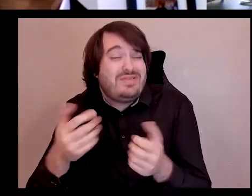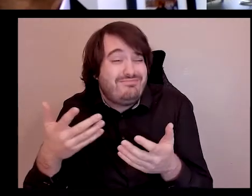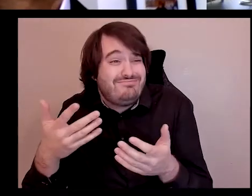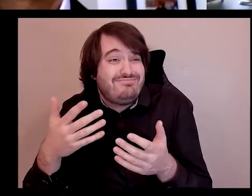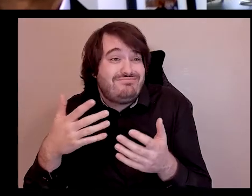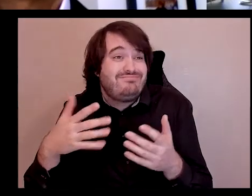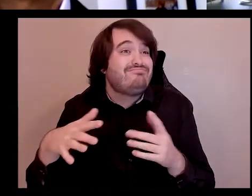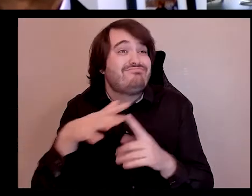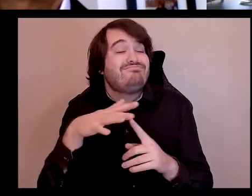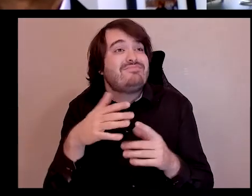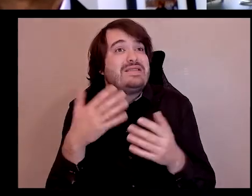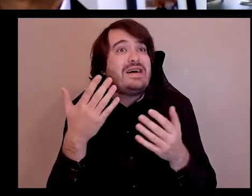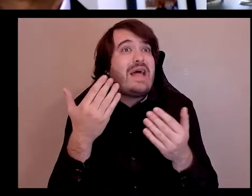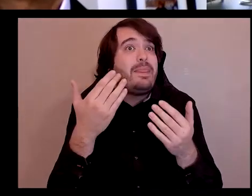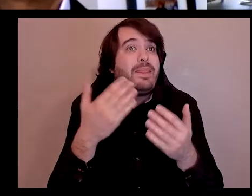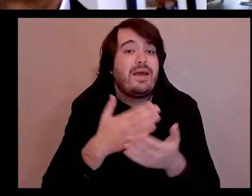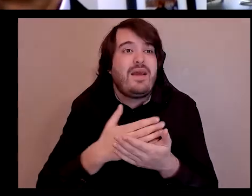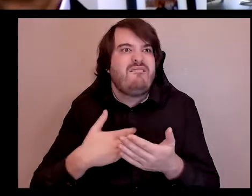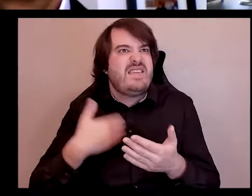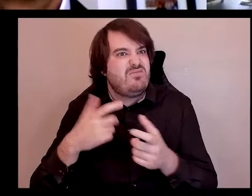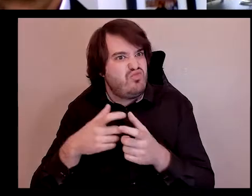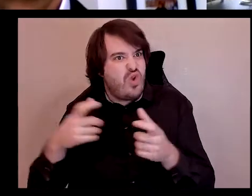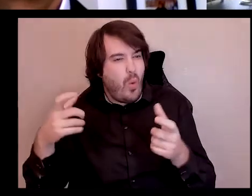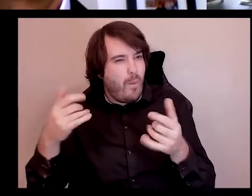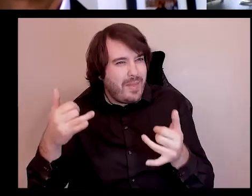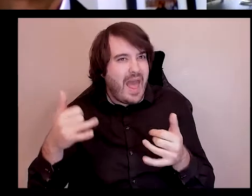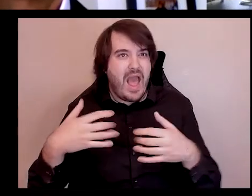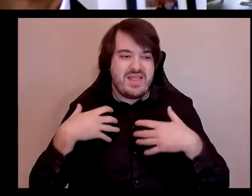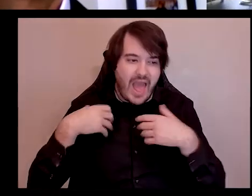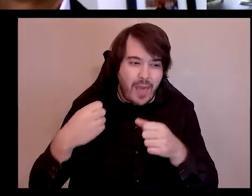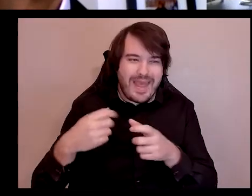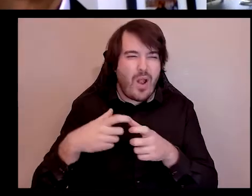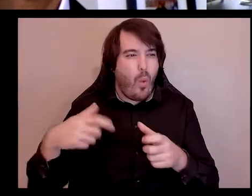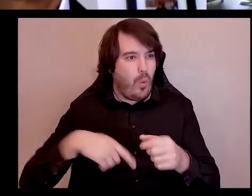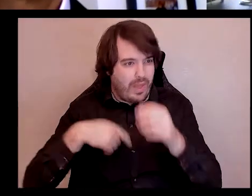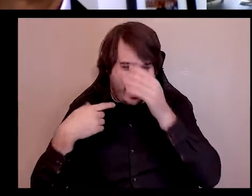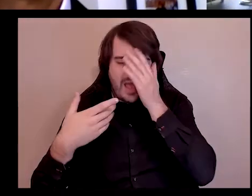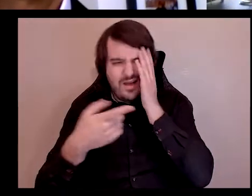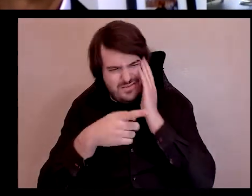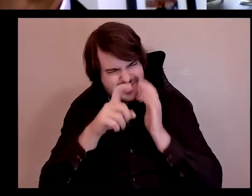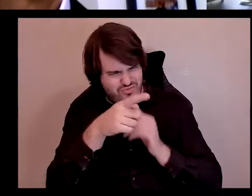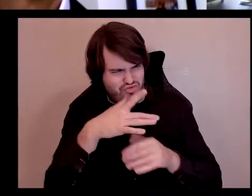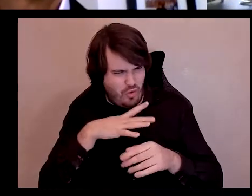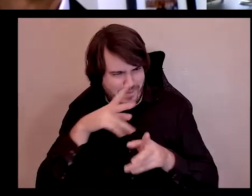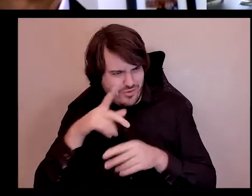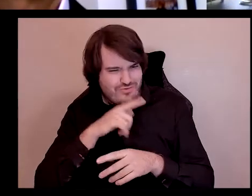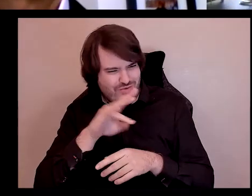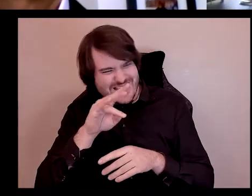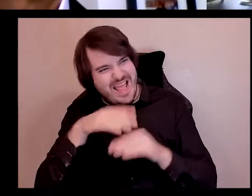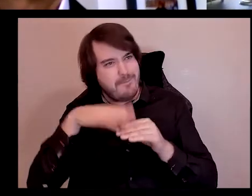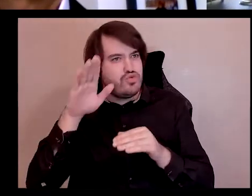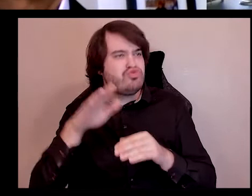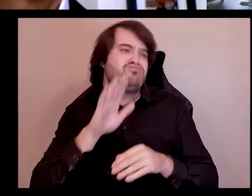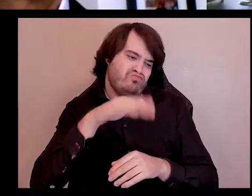de plus de 50, 60 ans, vont dire, on pourrait-tu dire même plus de 70 ans, compte tenu des attentes, des espérances de